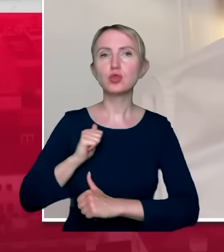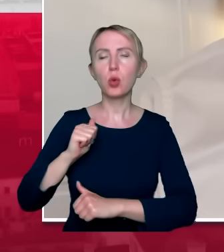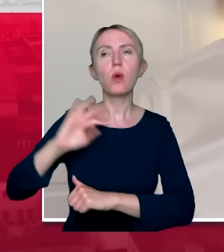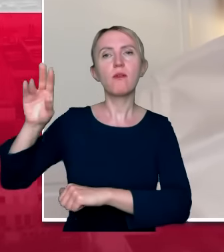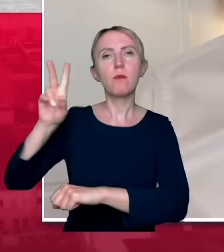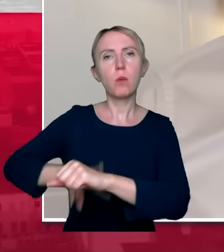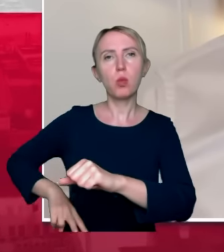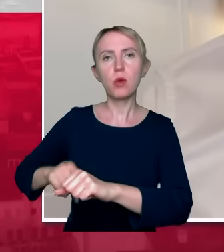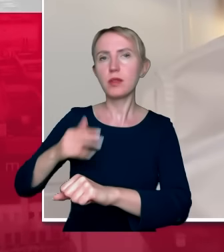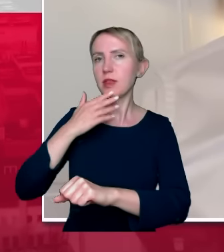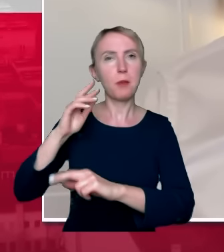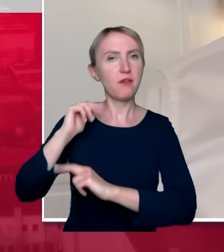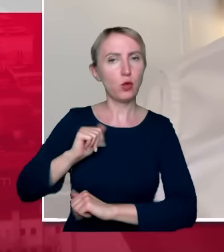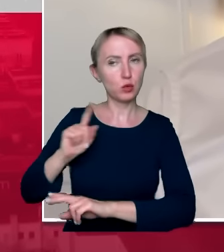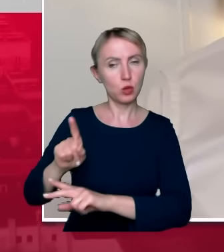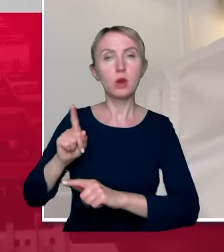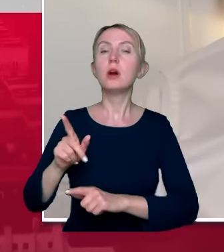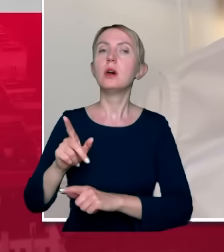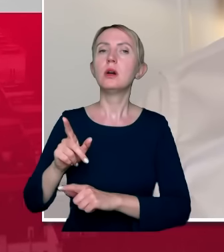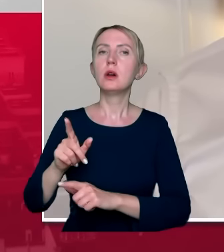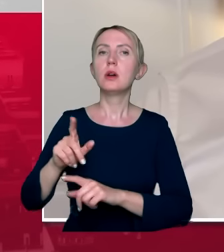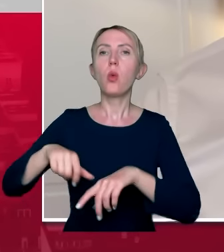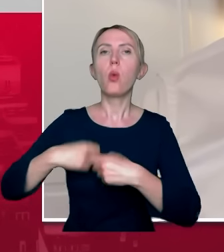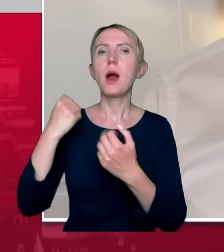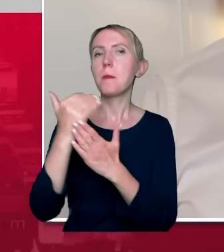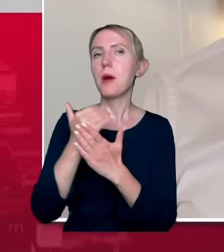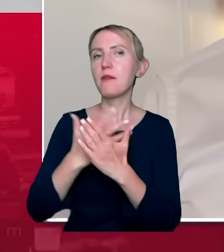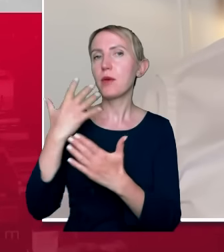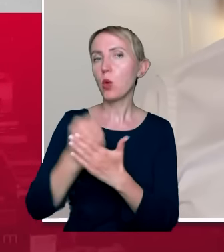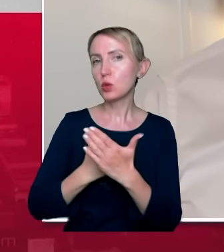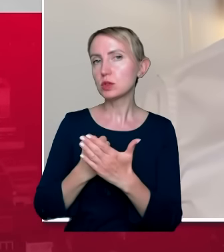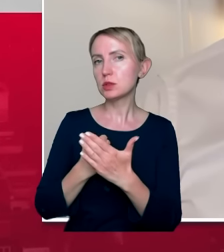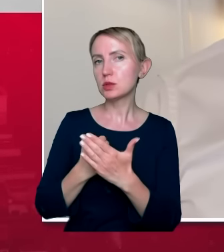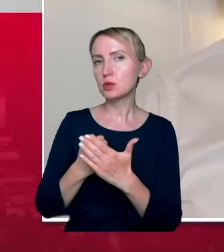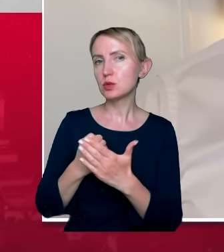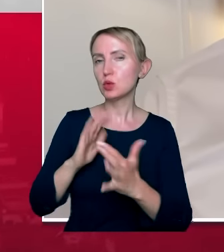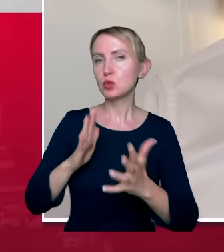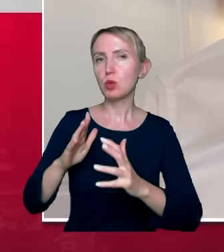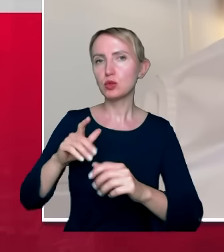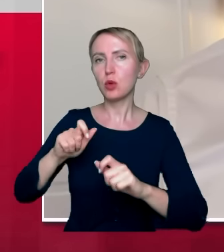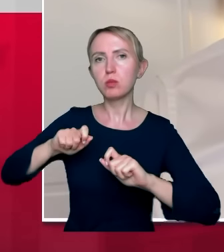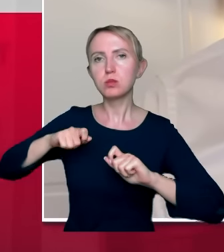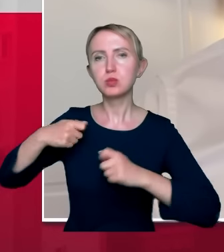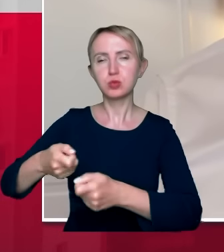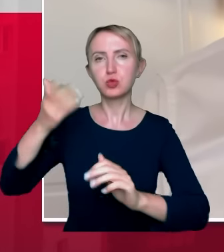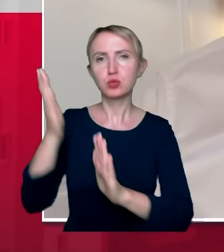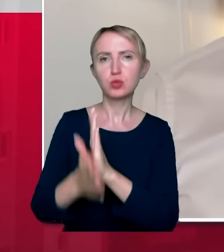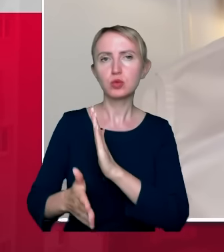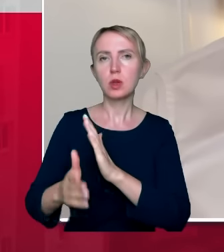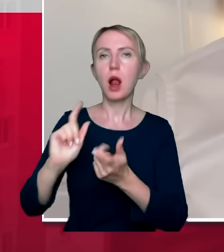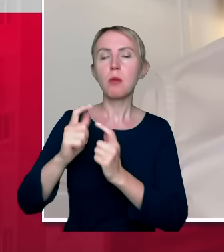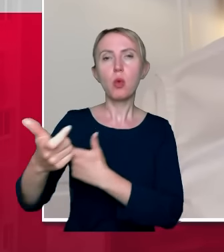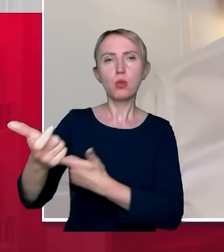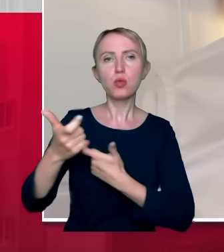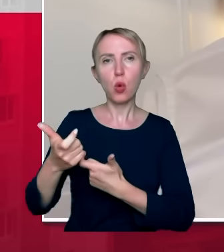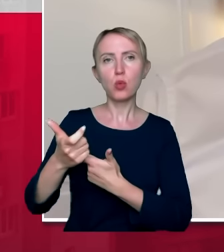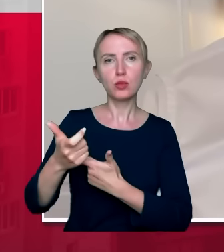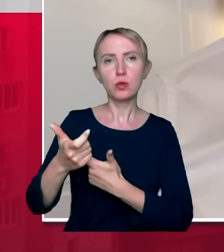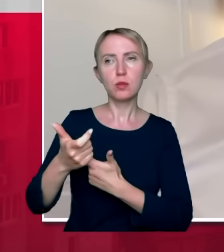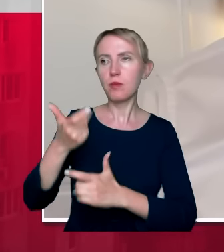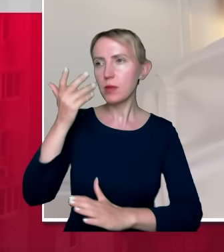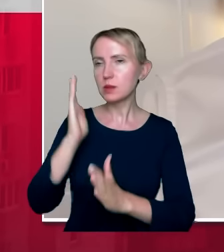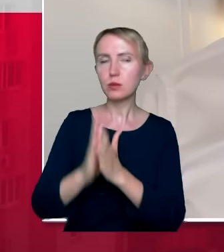tu wojska, który z naruszeniem zasad użycia lub wykorzystywania środków przymusu bezpośredniego lub broni palnej w przypadku